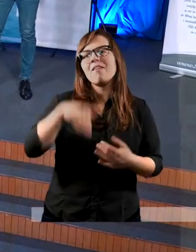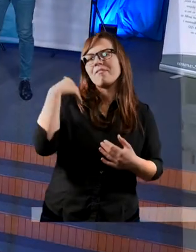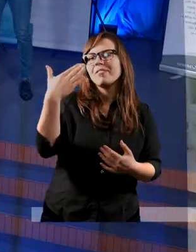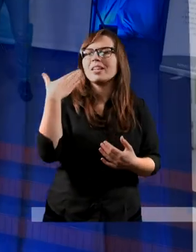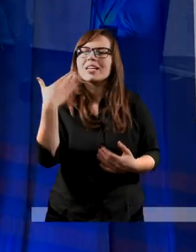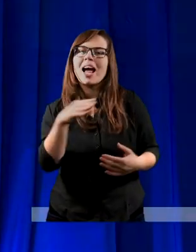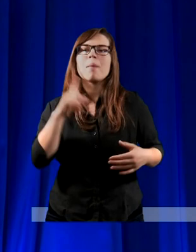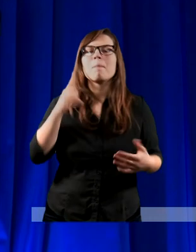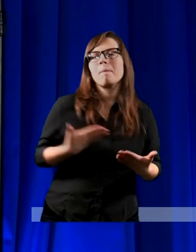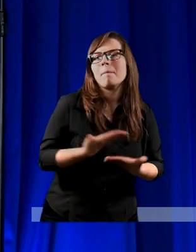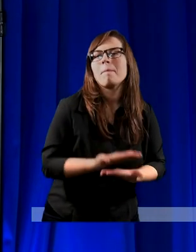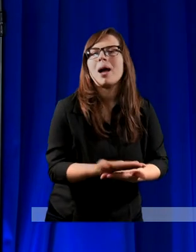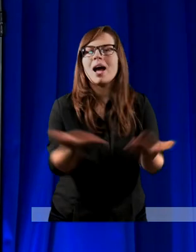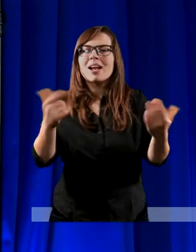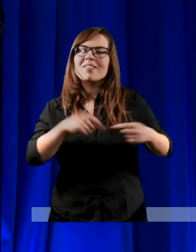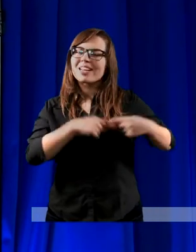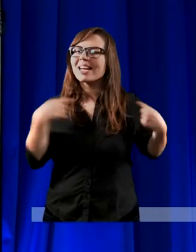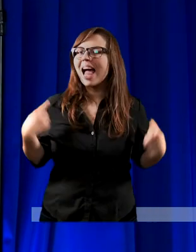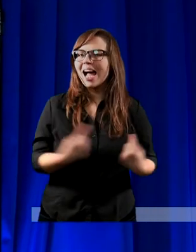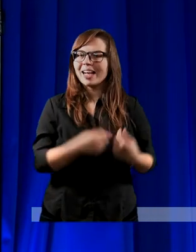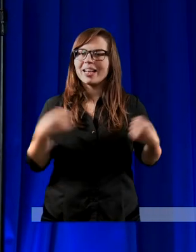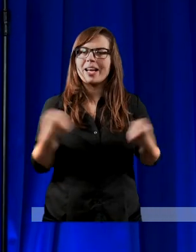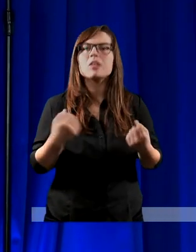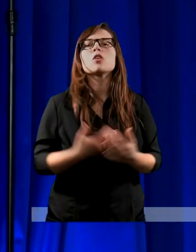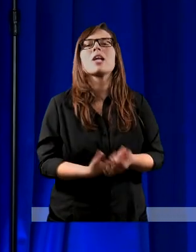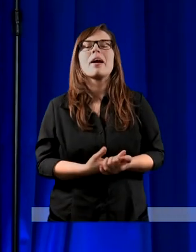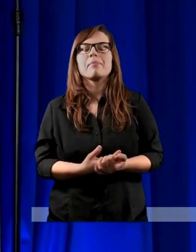Witam Państwa serdecznie, szczególnie